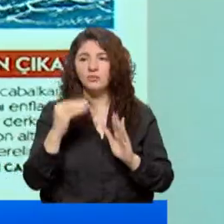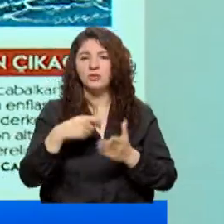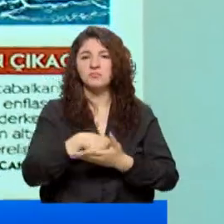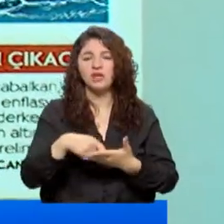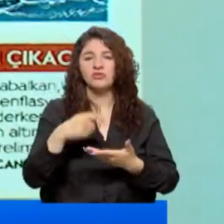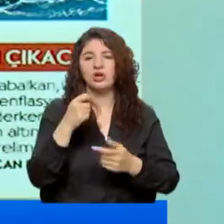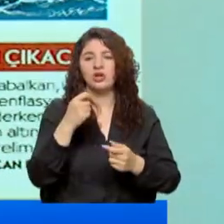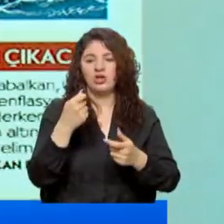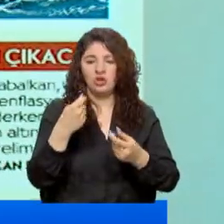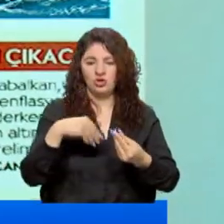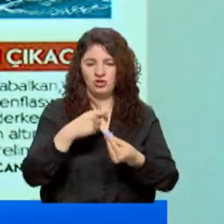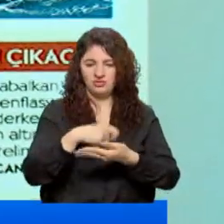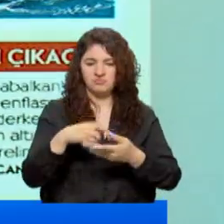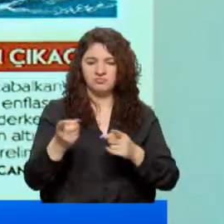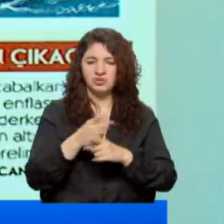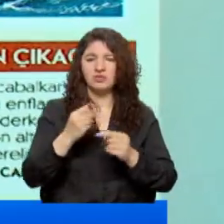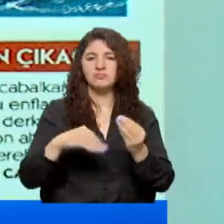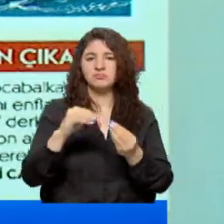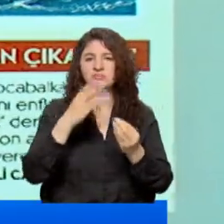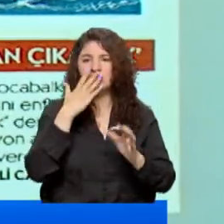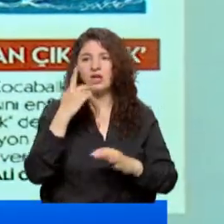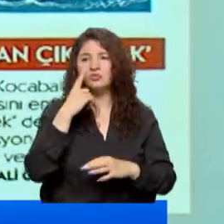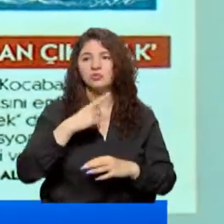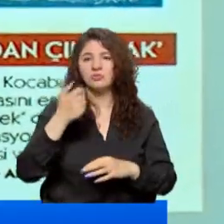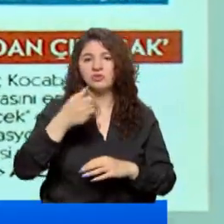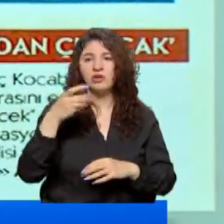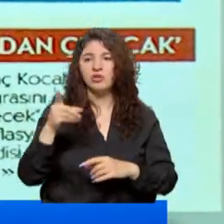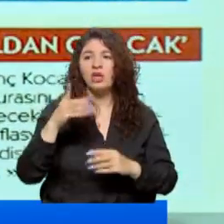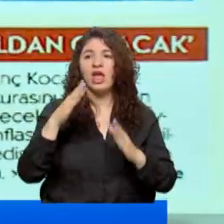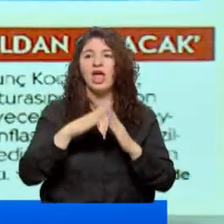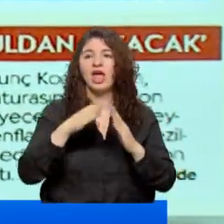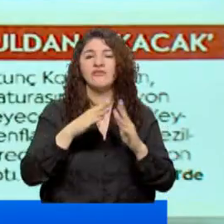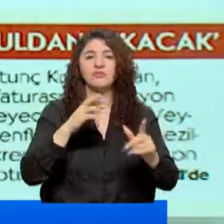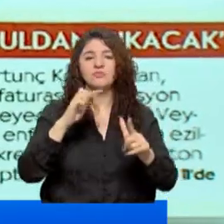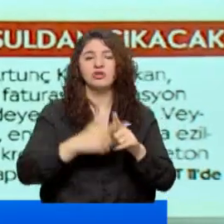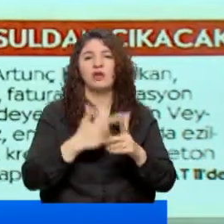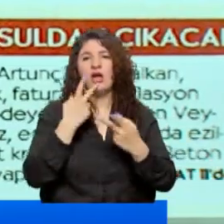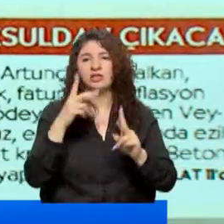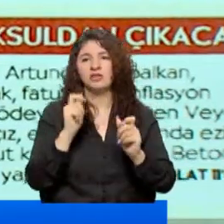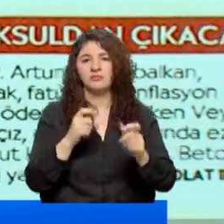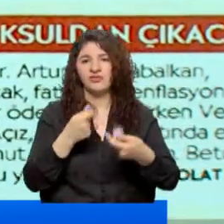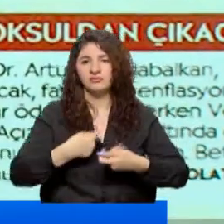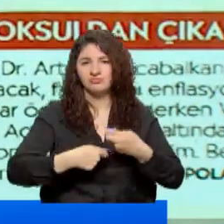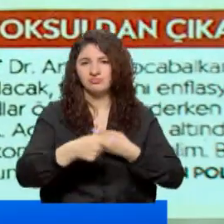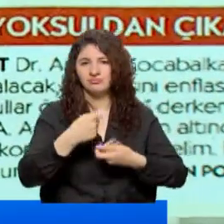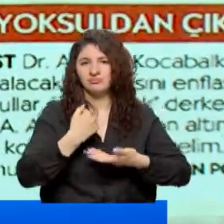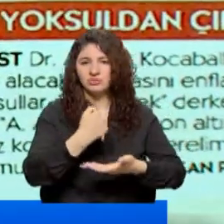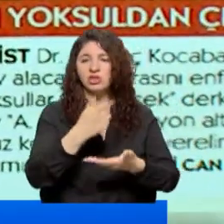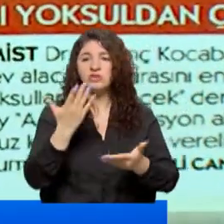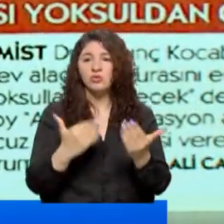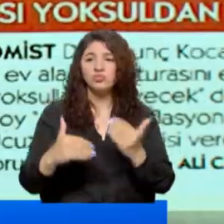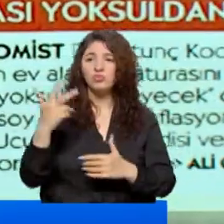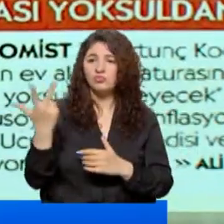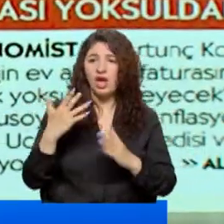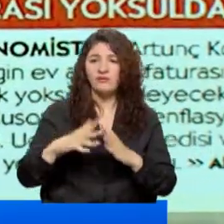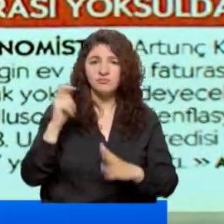maaş ve ücretlerin artırılması Beklerken Cumhurbaşkanı Erdoğan konut finansmanı projesini açıkladı zaten yüksek olan ev